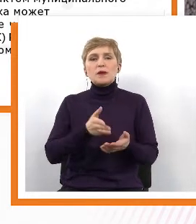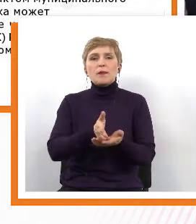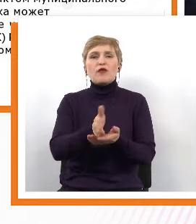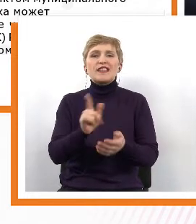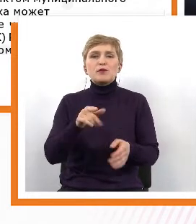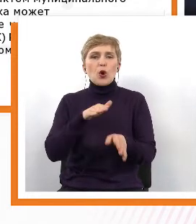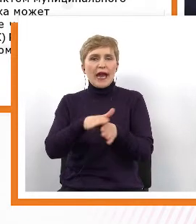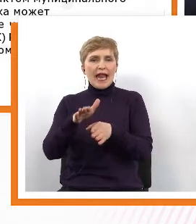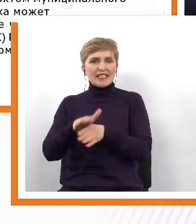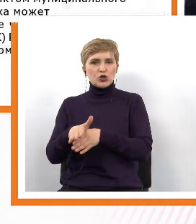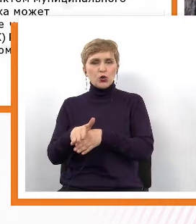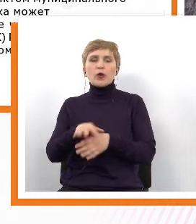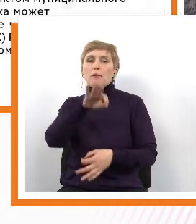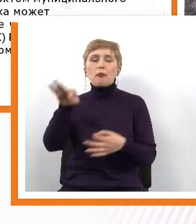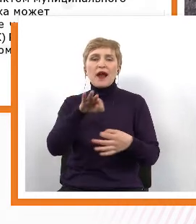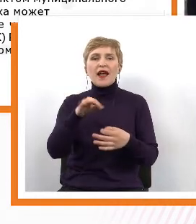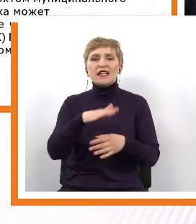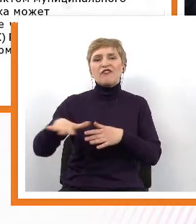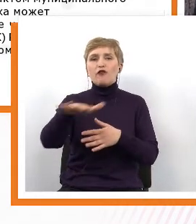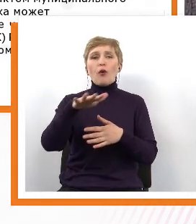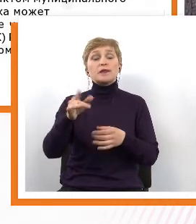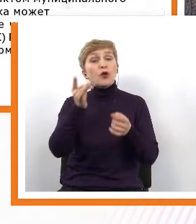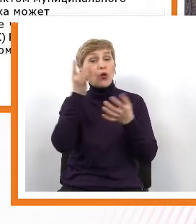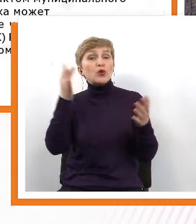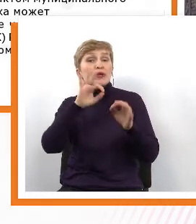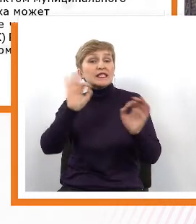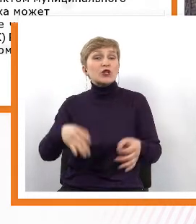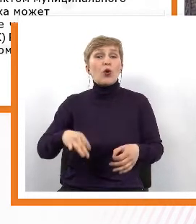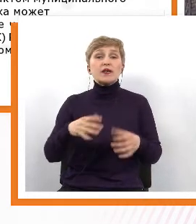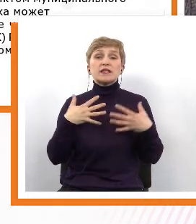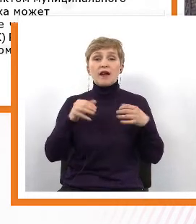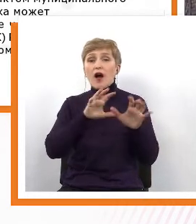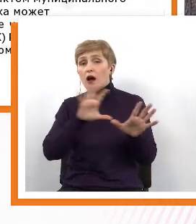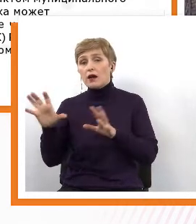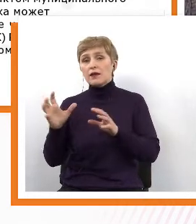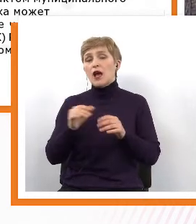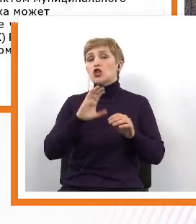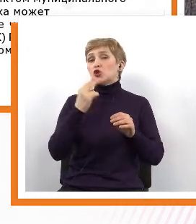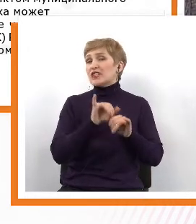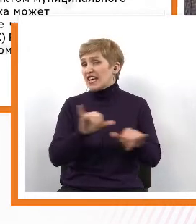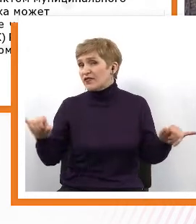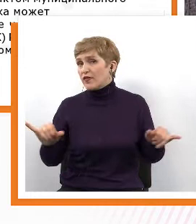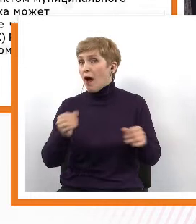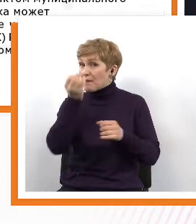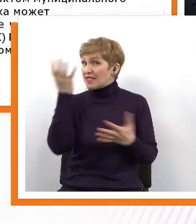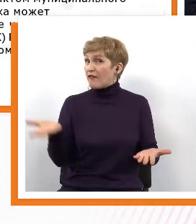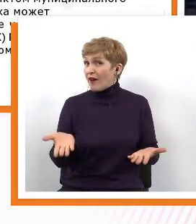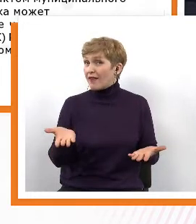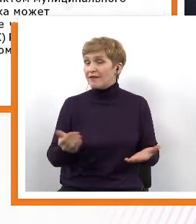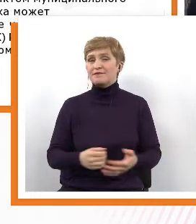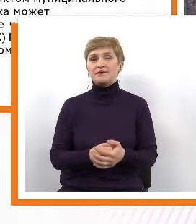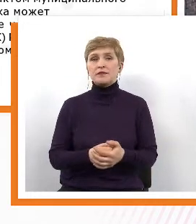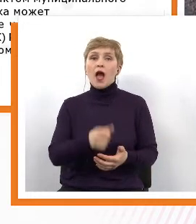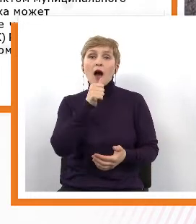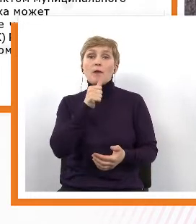реализует проекты в области культуры, искусства, здравоохранения, социального развития, образования. Да?